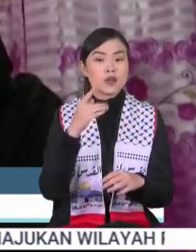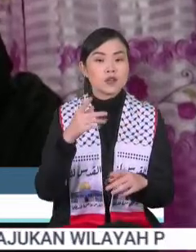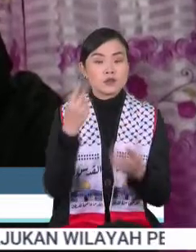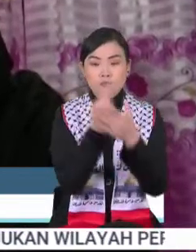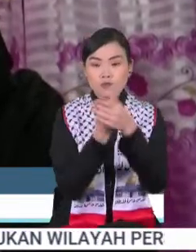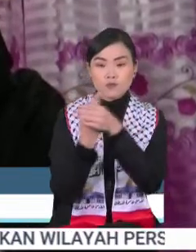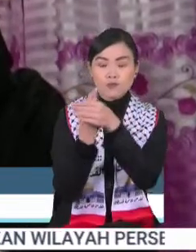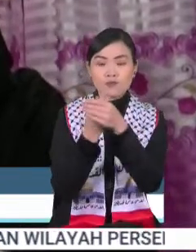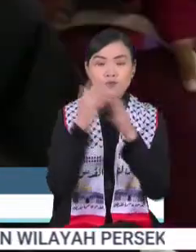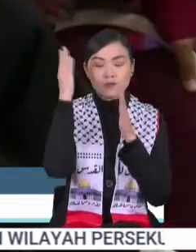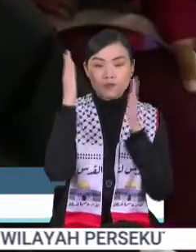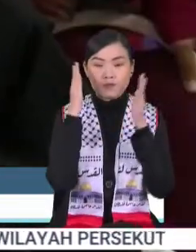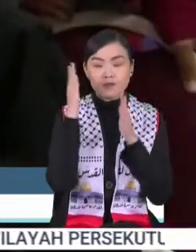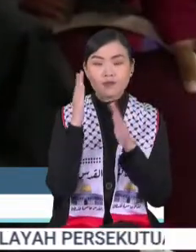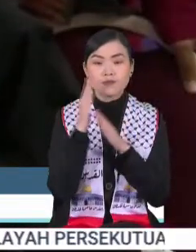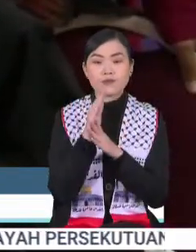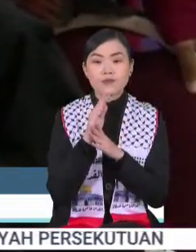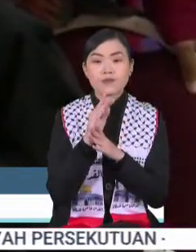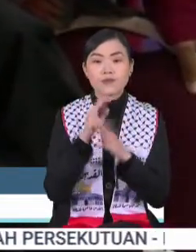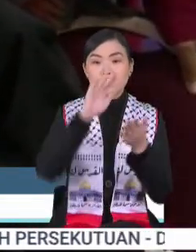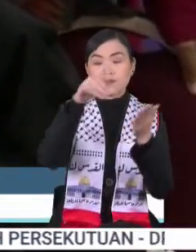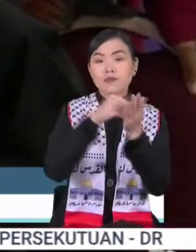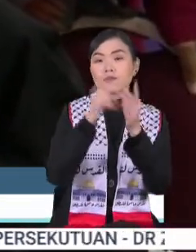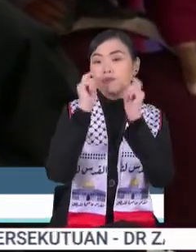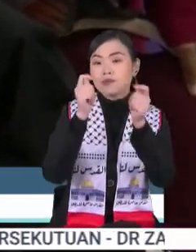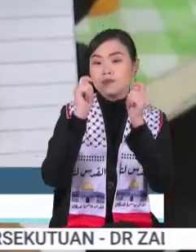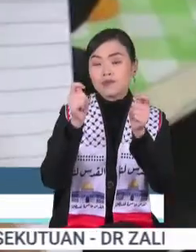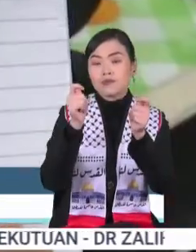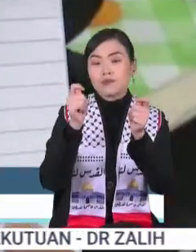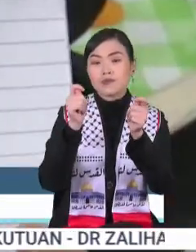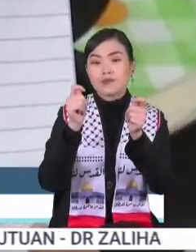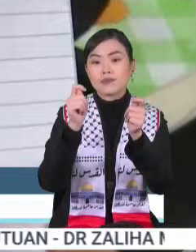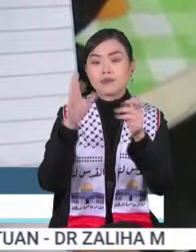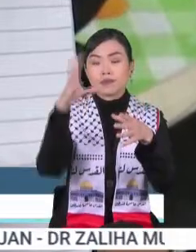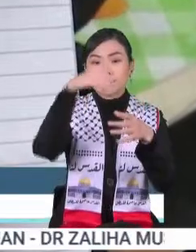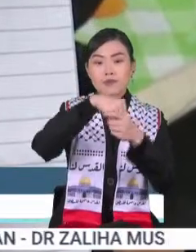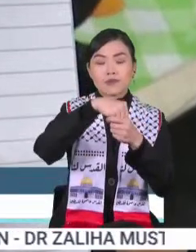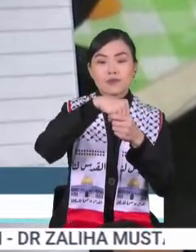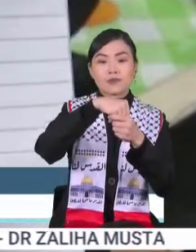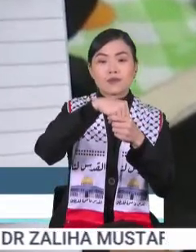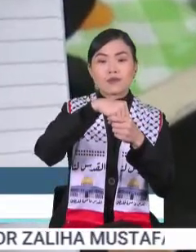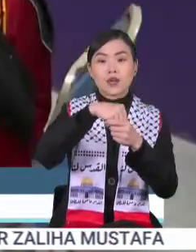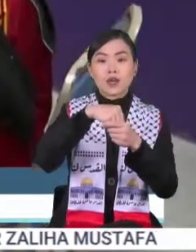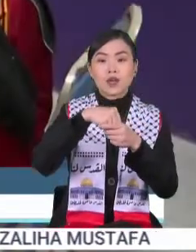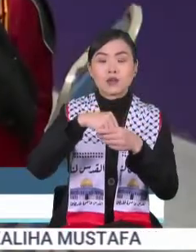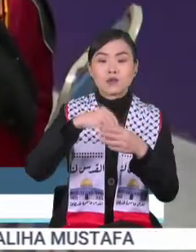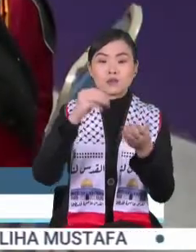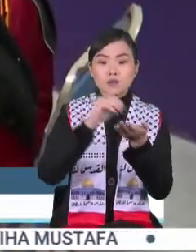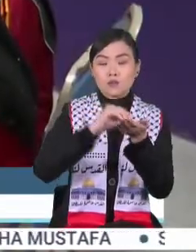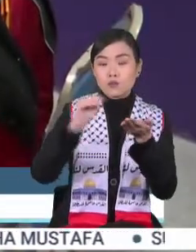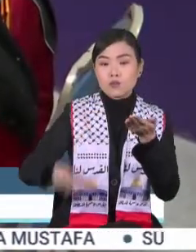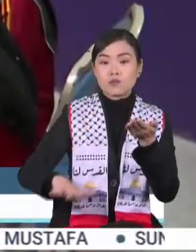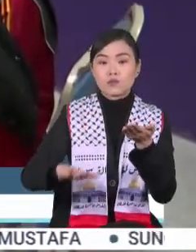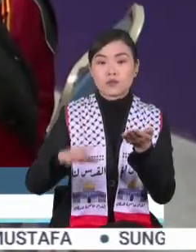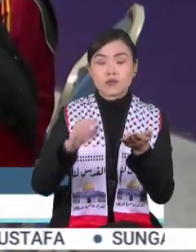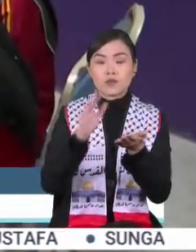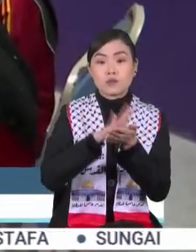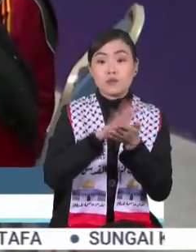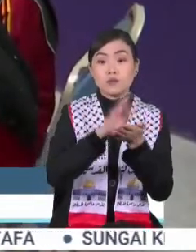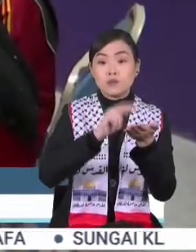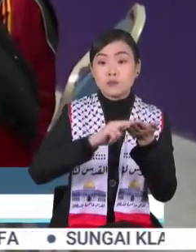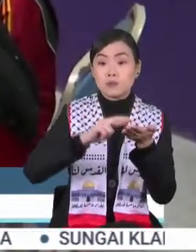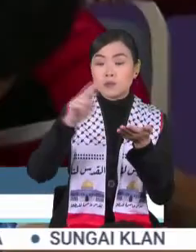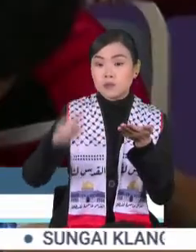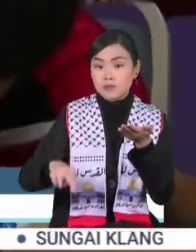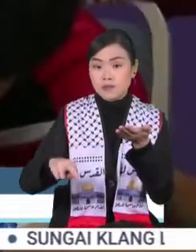negara pada awalnya pusat tuisen dikendali KRT ini melibatkan murid sekolah rendah bagaimanapun melalui program